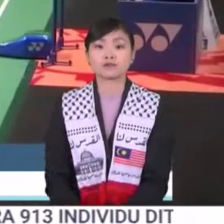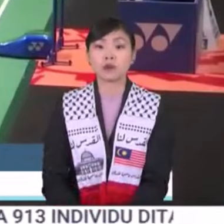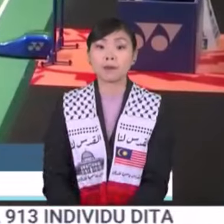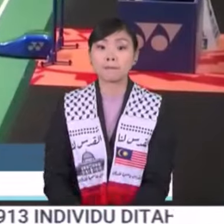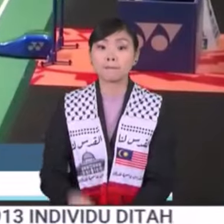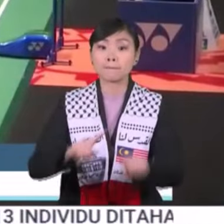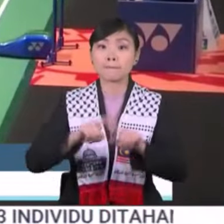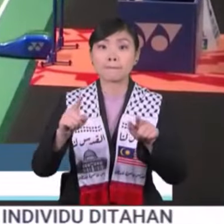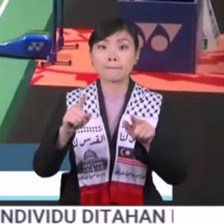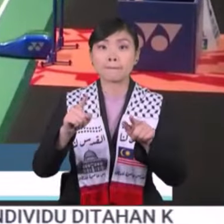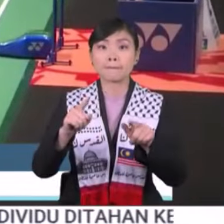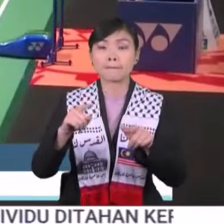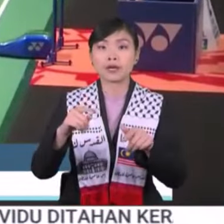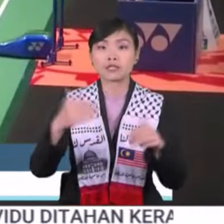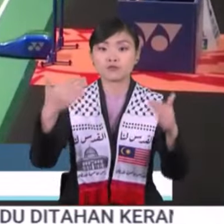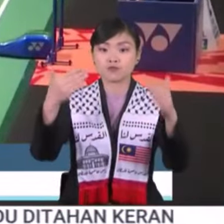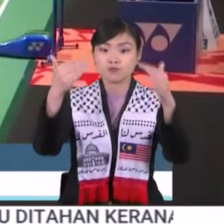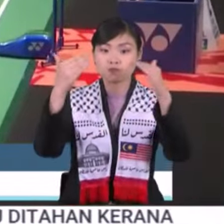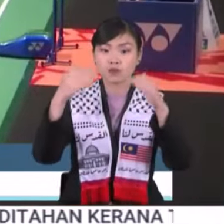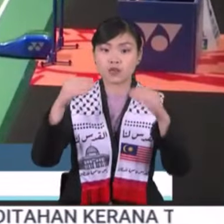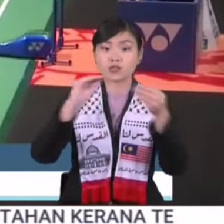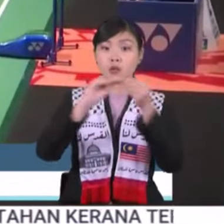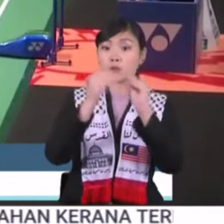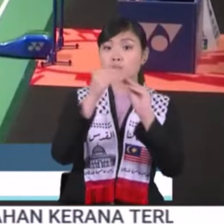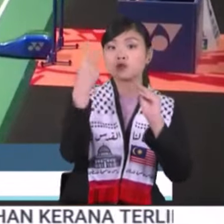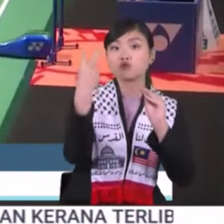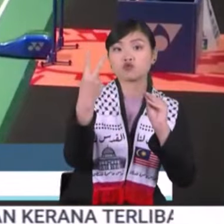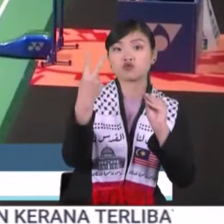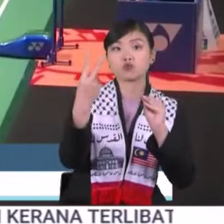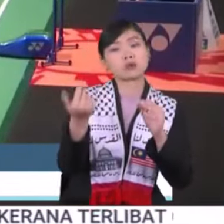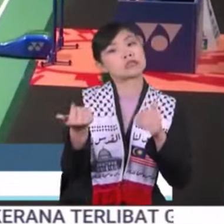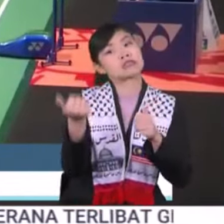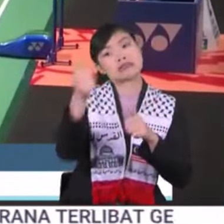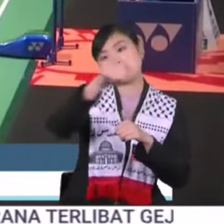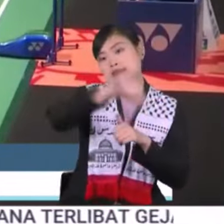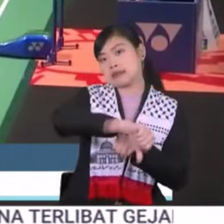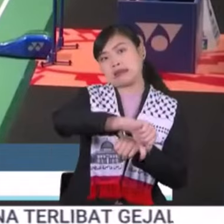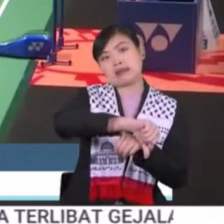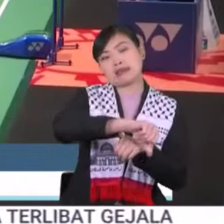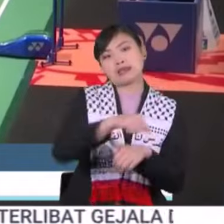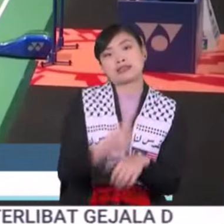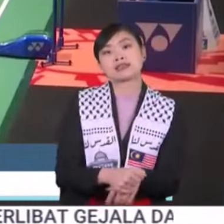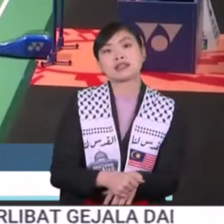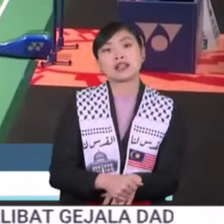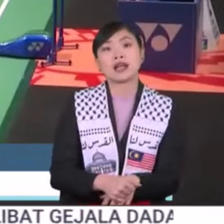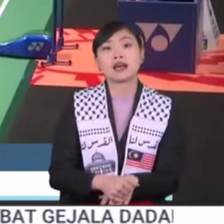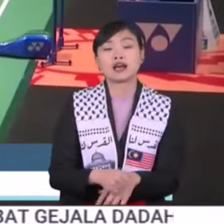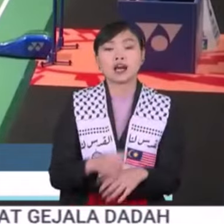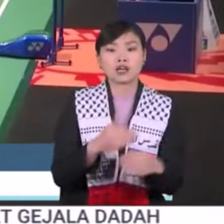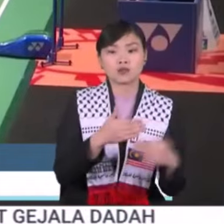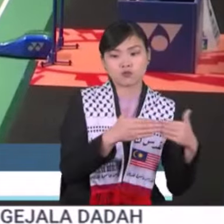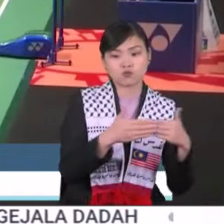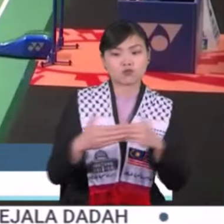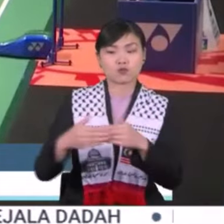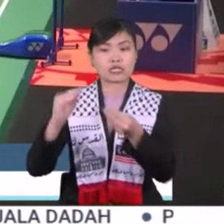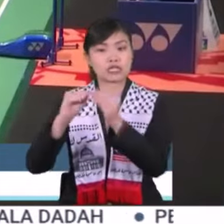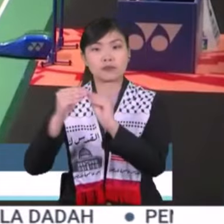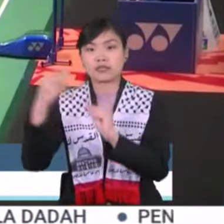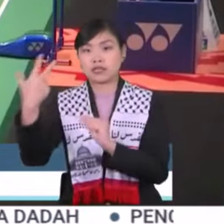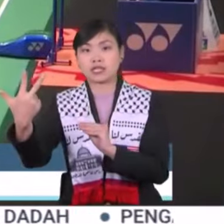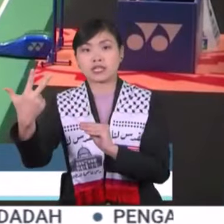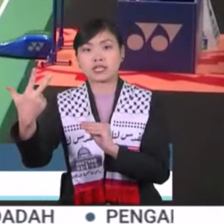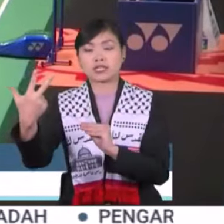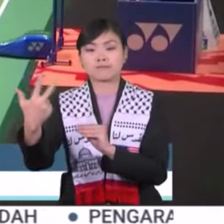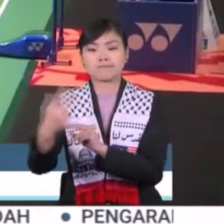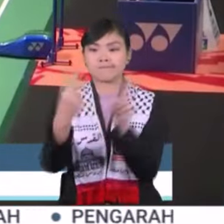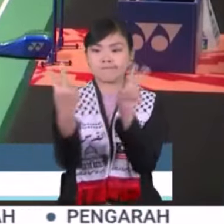Namun semuanya seakan tidak menjadi di set kedua apabila tewas 11-21 sekaligus mengheret perlawanan ke set penentuan. Kedua-dua beregu